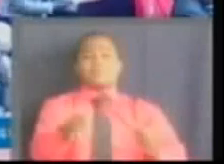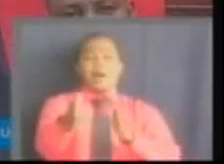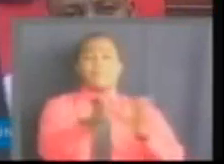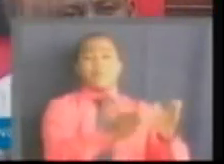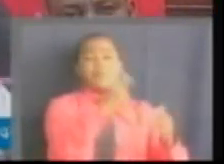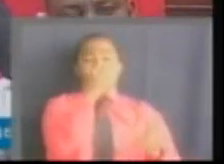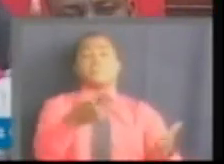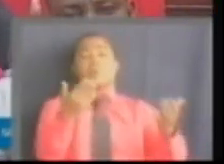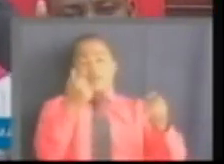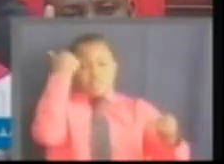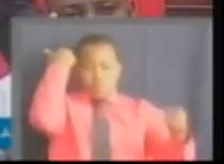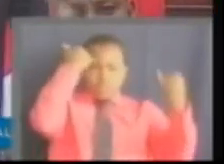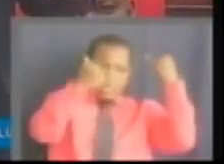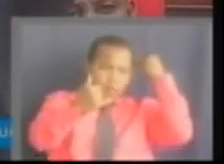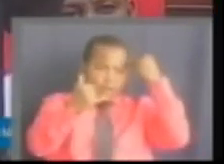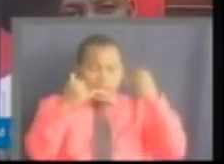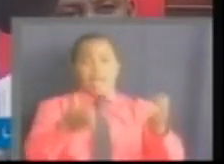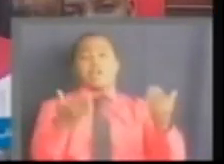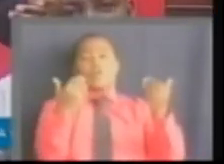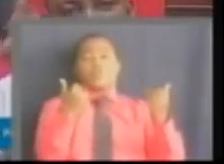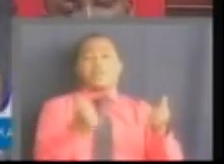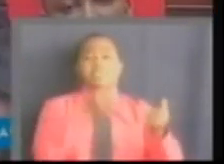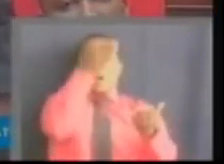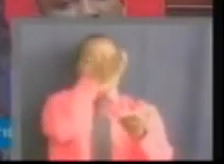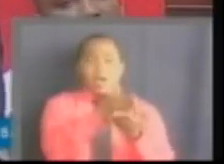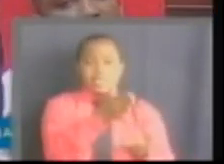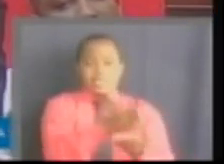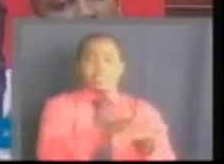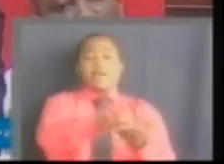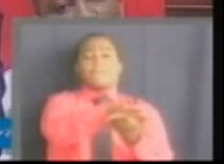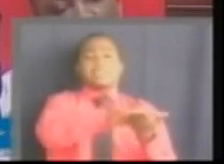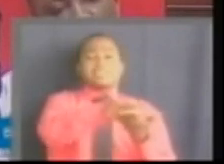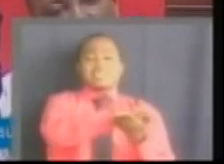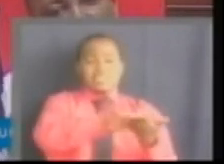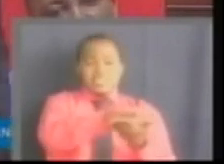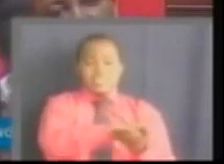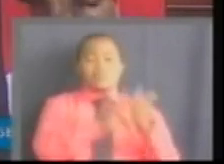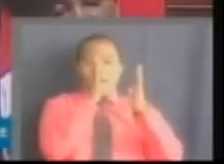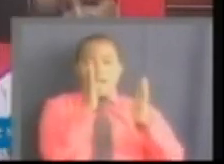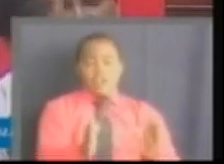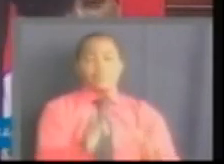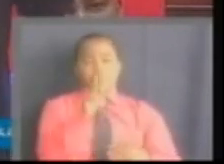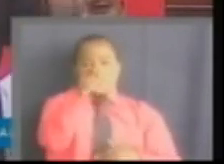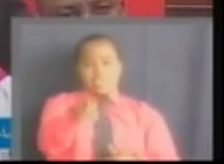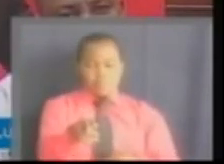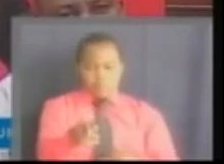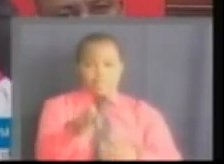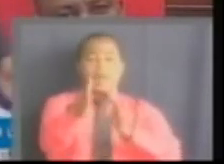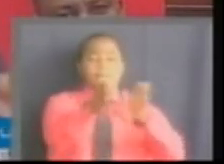na washauriane ili kuweza kuhakikisha kwamba principles of natural justice zimezingatiwa, pande zote